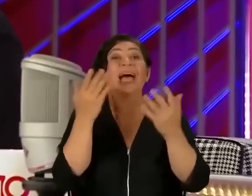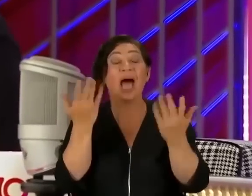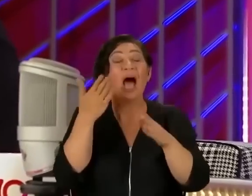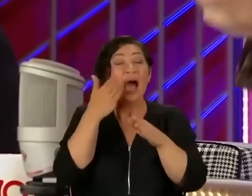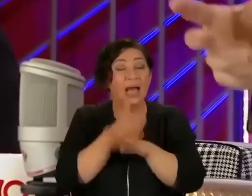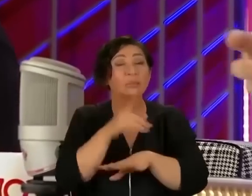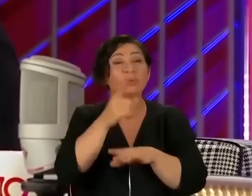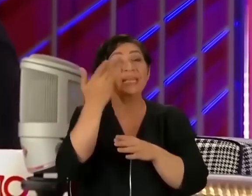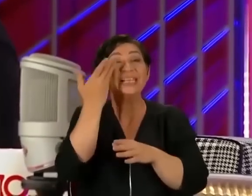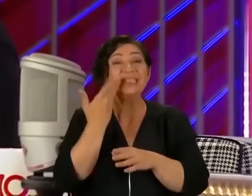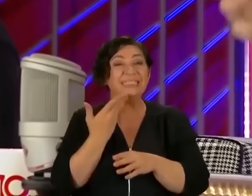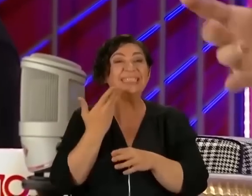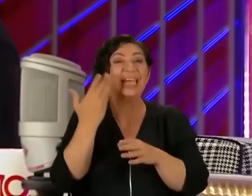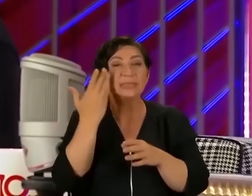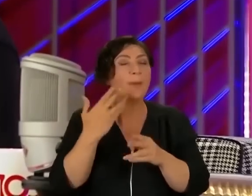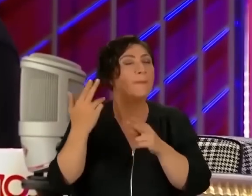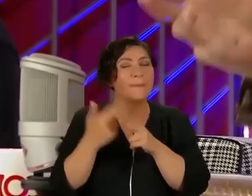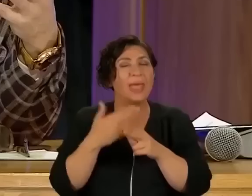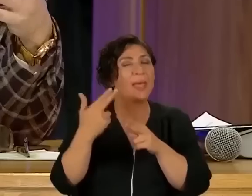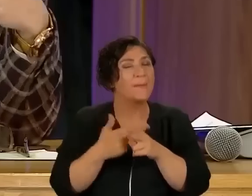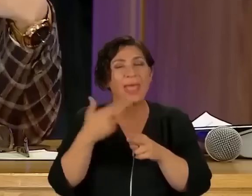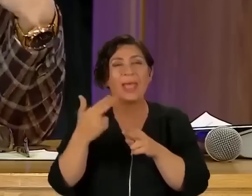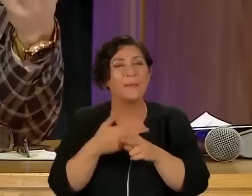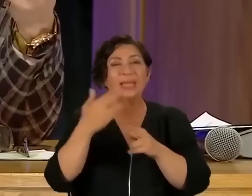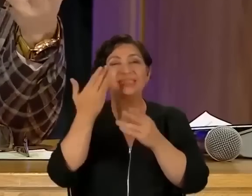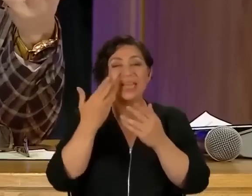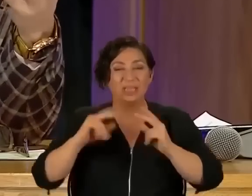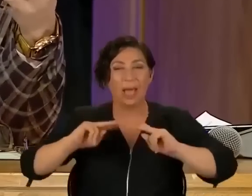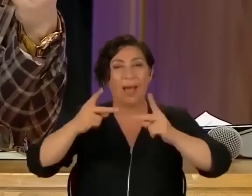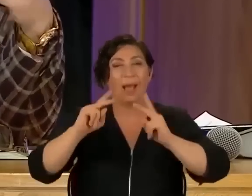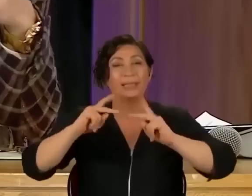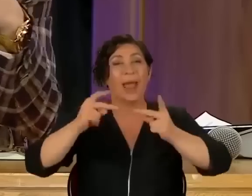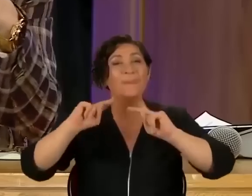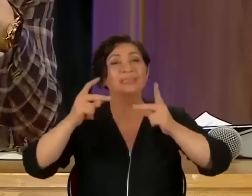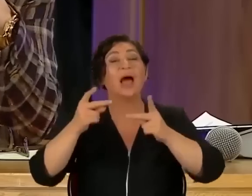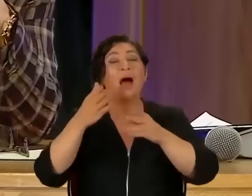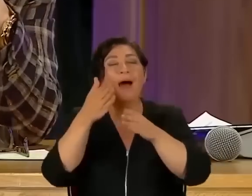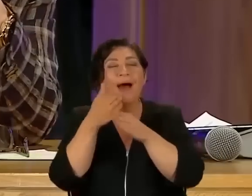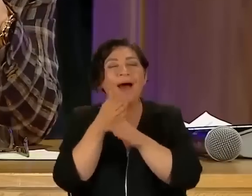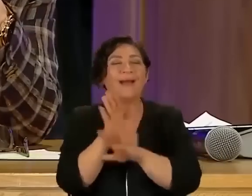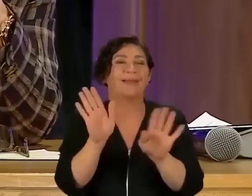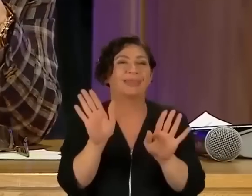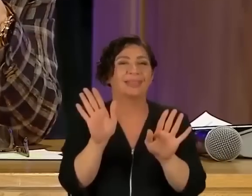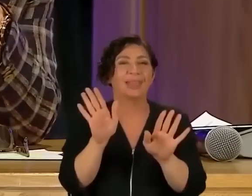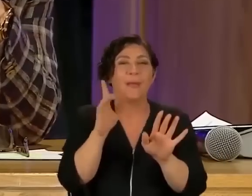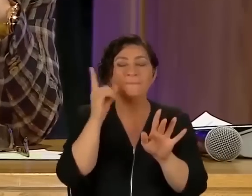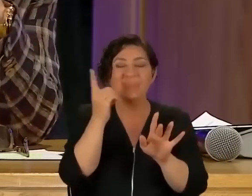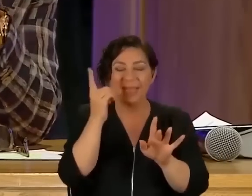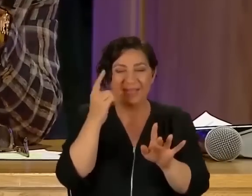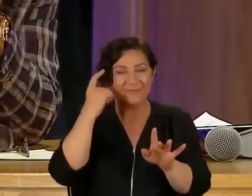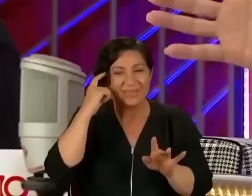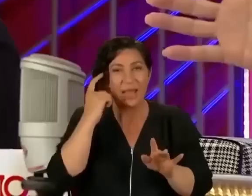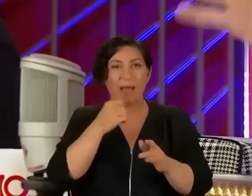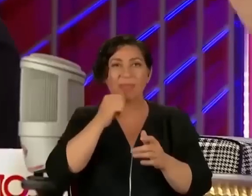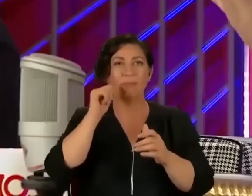hakikaten bütün bu izlediklerini, yorumladıklarını seyirciye aktarmasıyla hakikaten bir tür kanaat